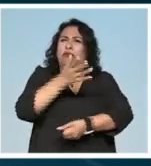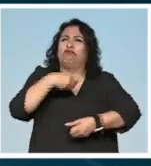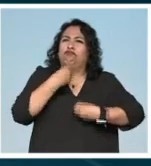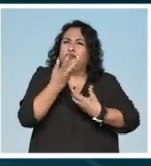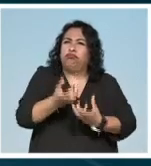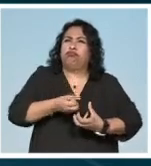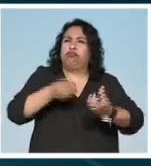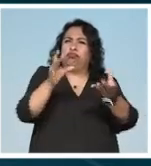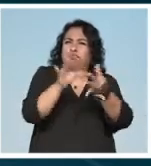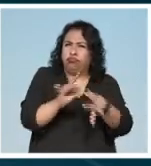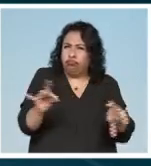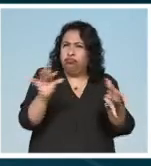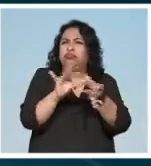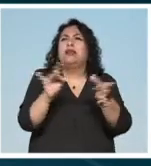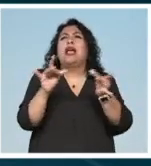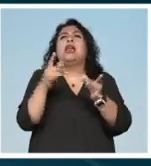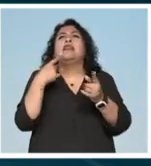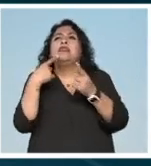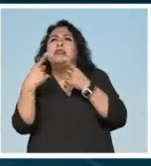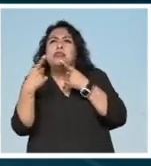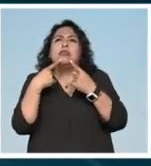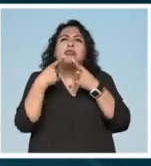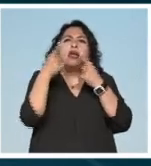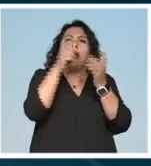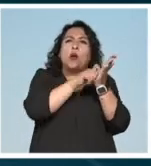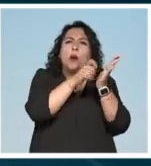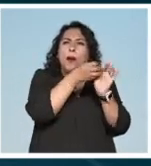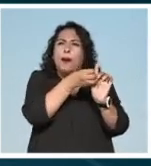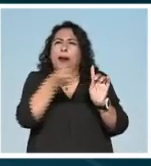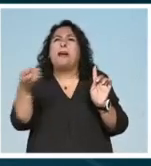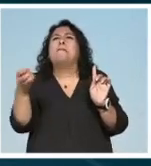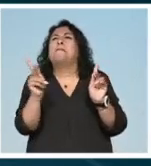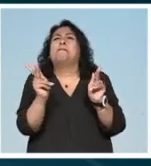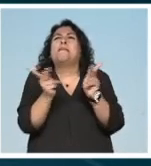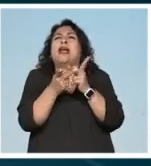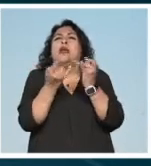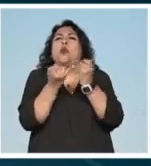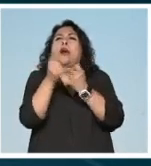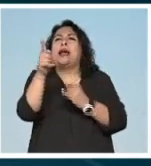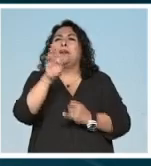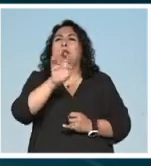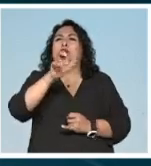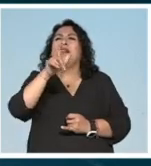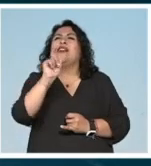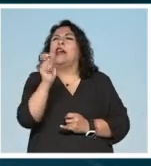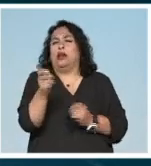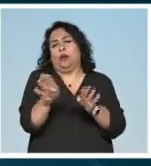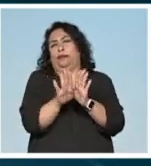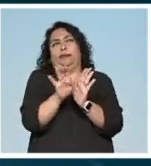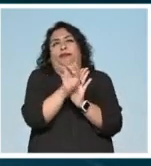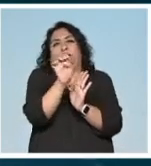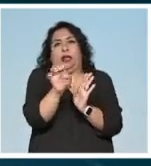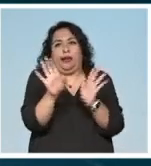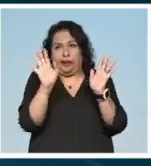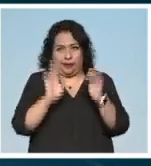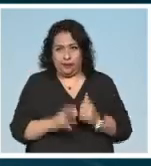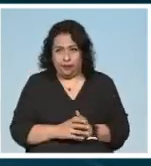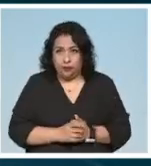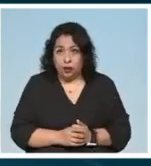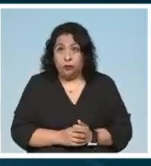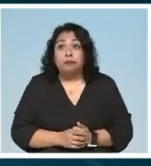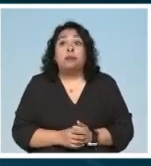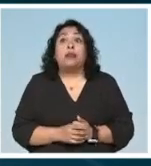emozioni, ricostruire dialoghi, e l'ho fatto con bibliografia. Nel senso che, per esempio, molte